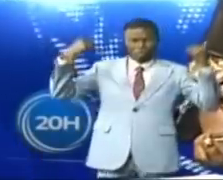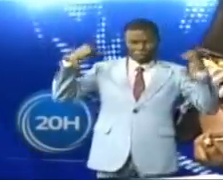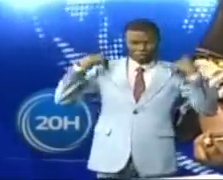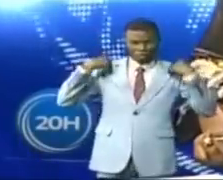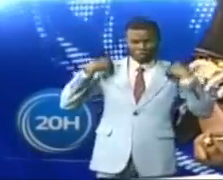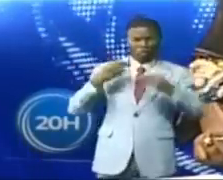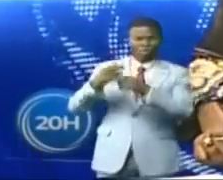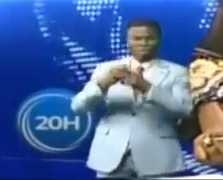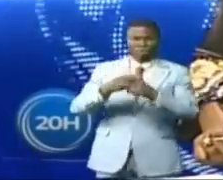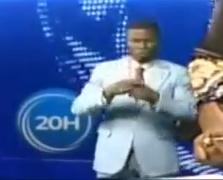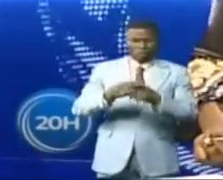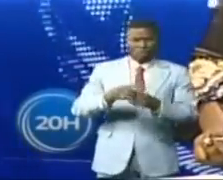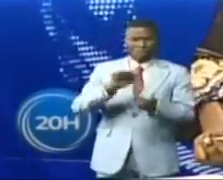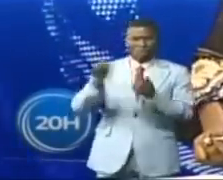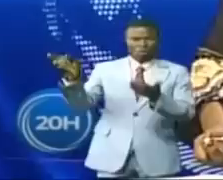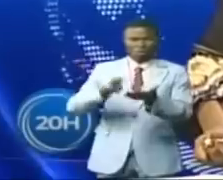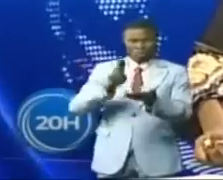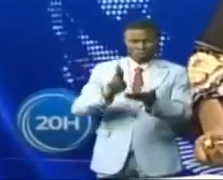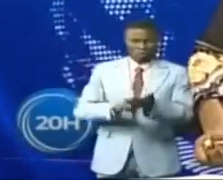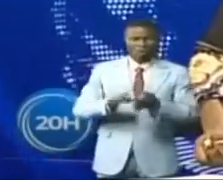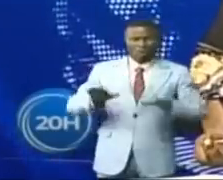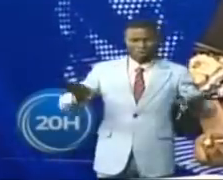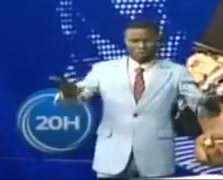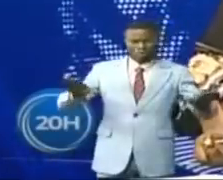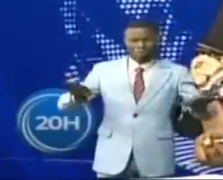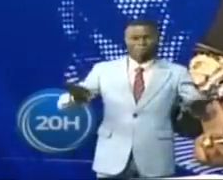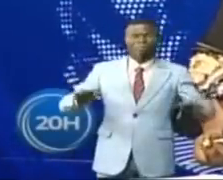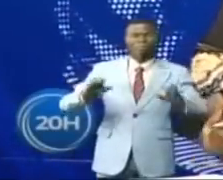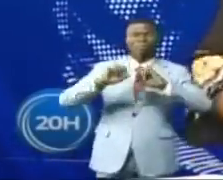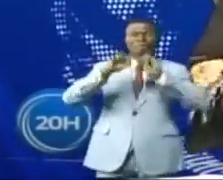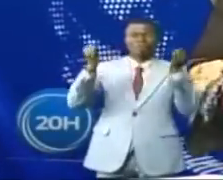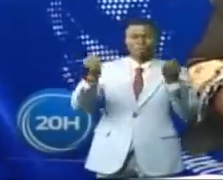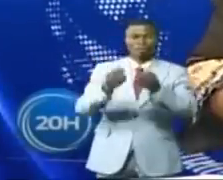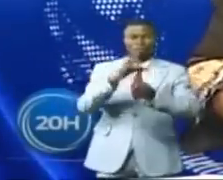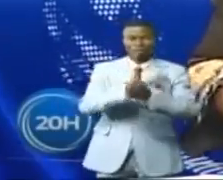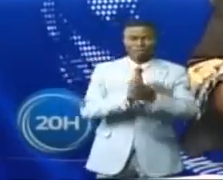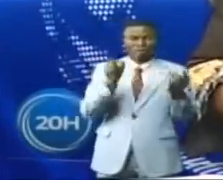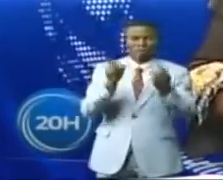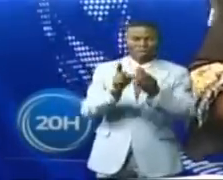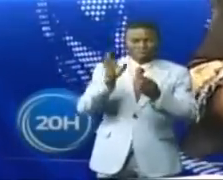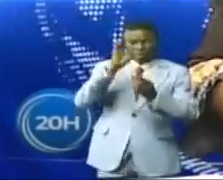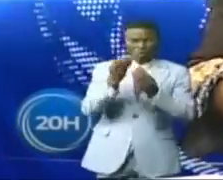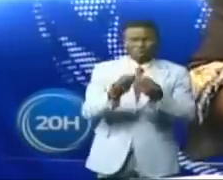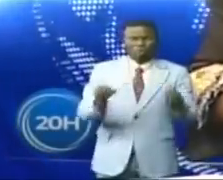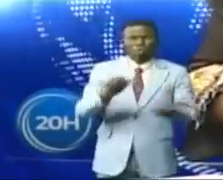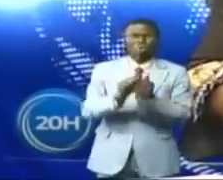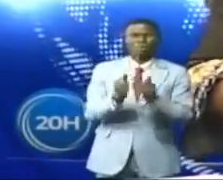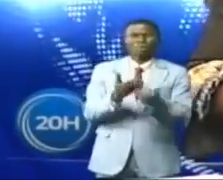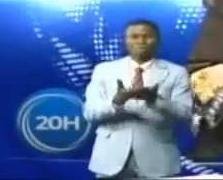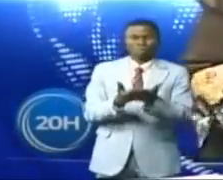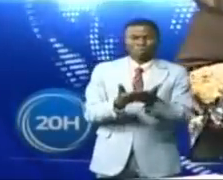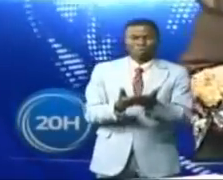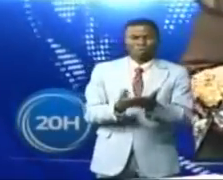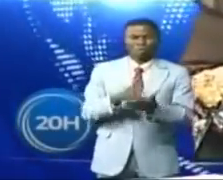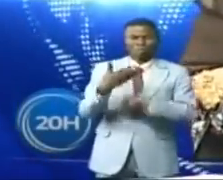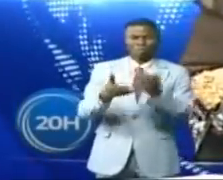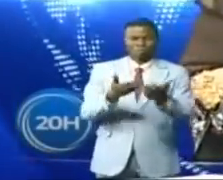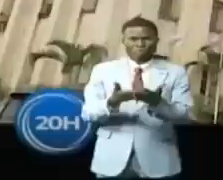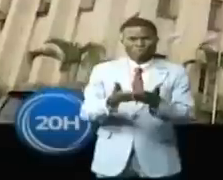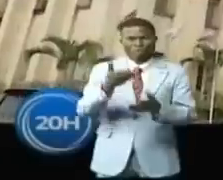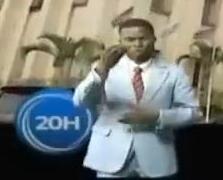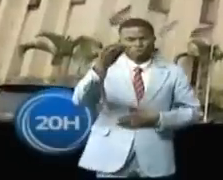de contrôle des assurances et l'autorité de l'aviation civile se sont rencontrées pour finaliser la stratégie à mettre en place. Edith